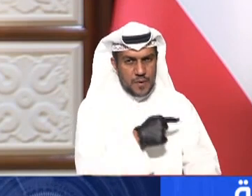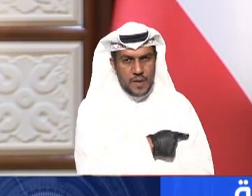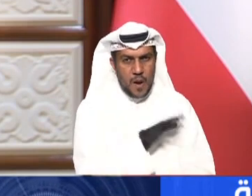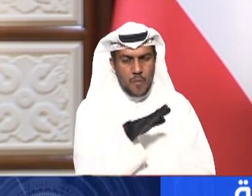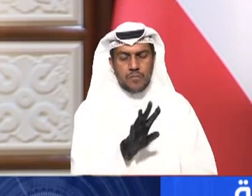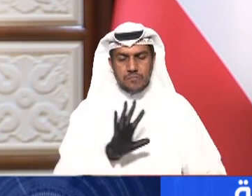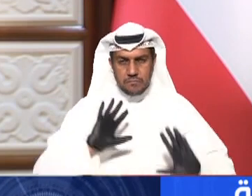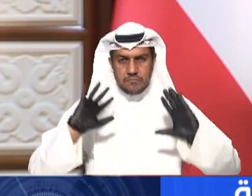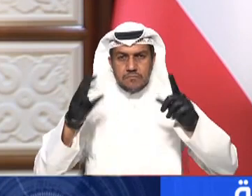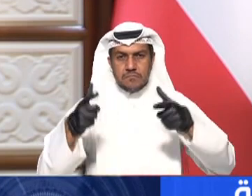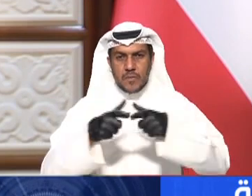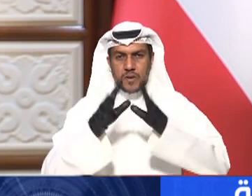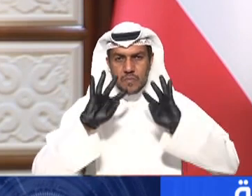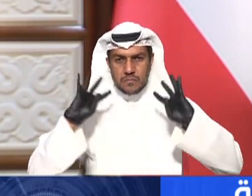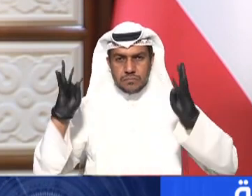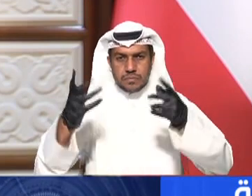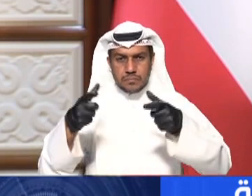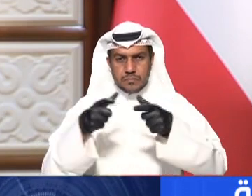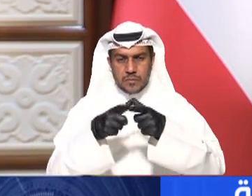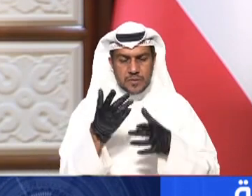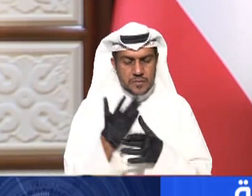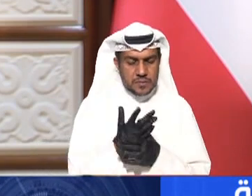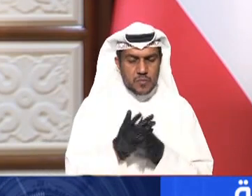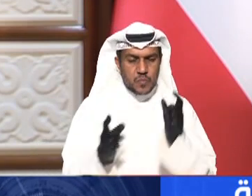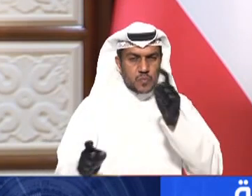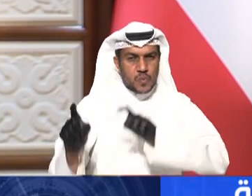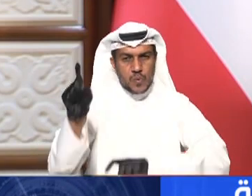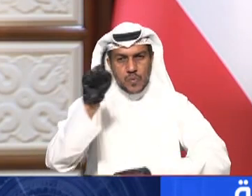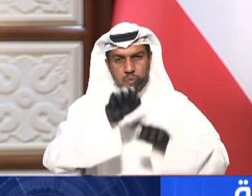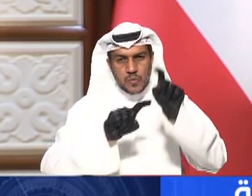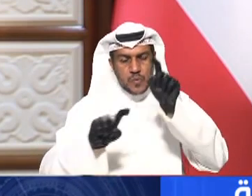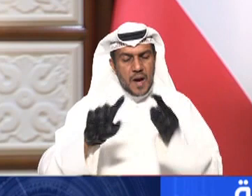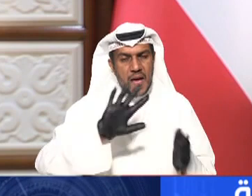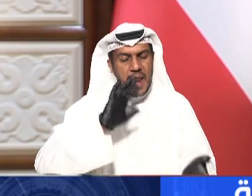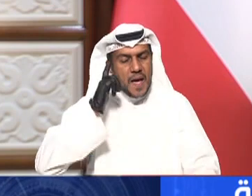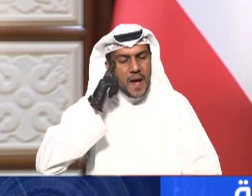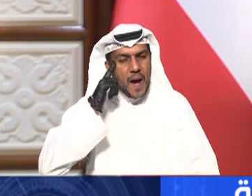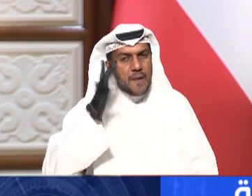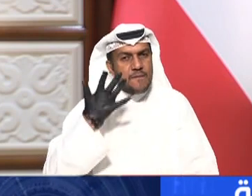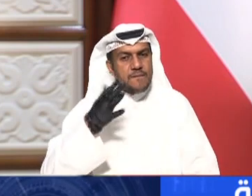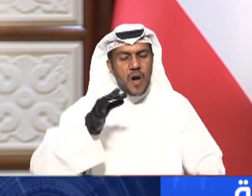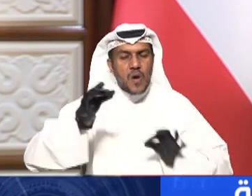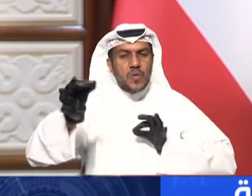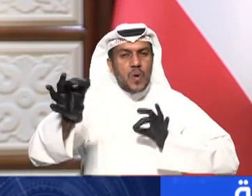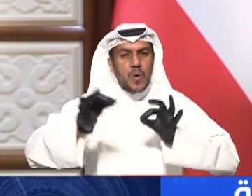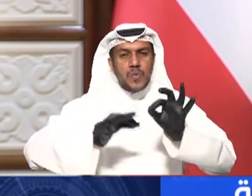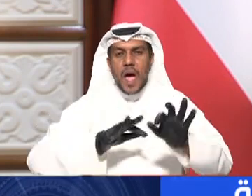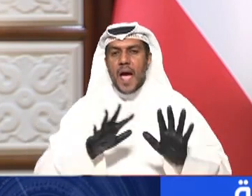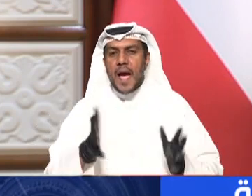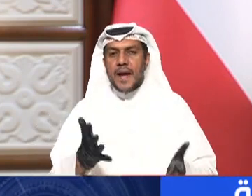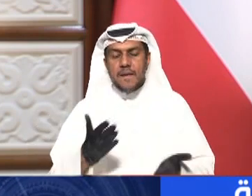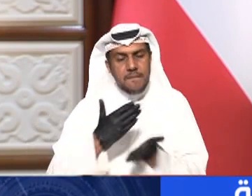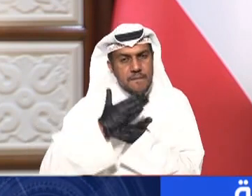وكان الهدف لمراجعة الخطط الصحية